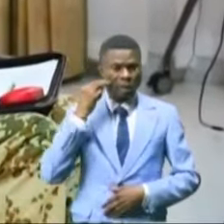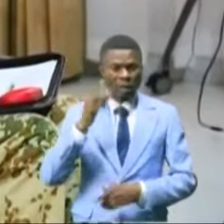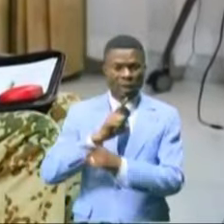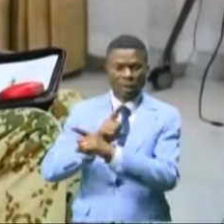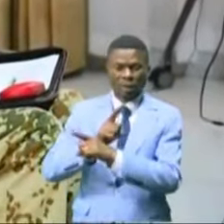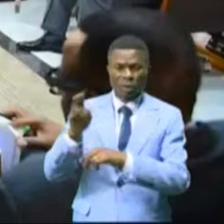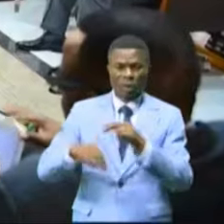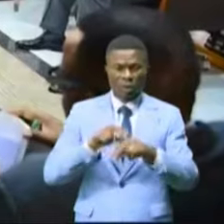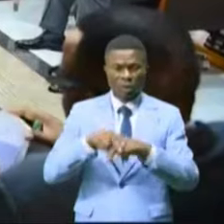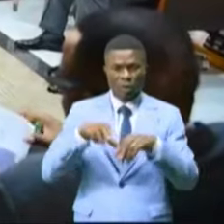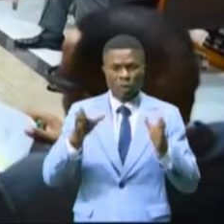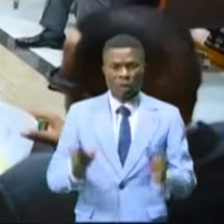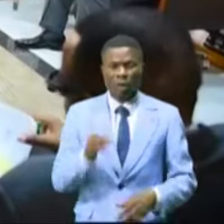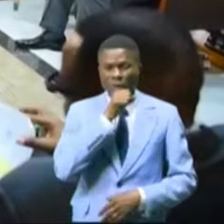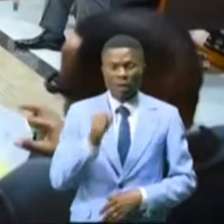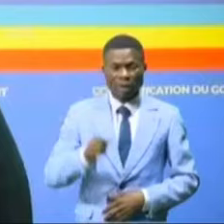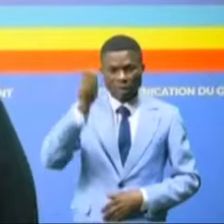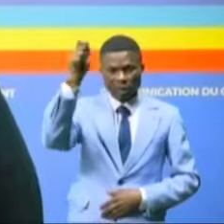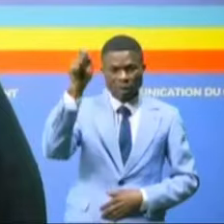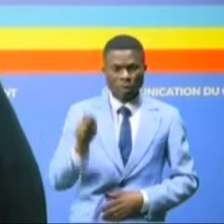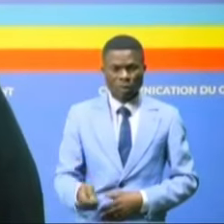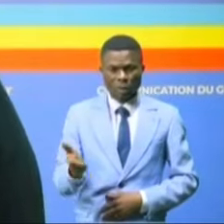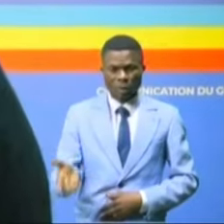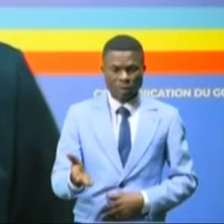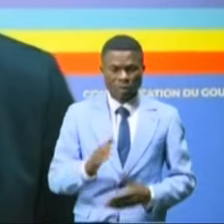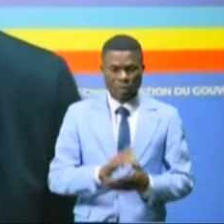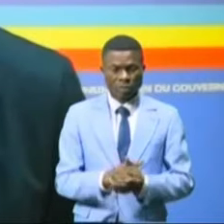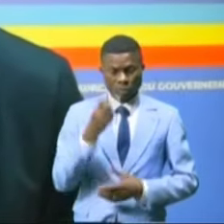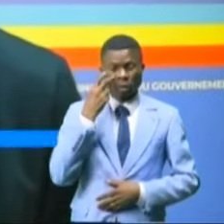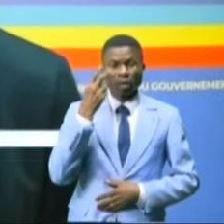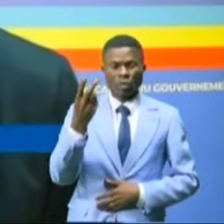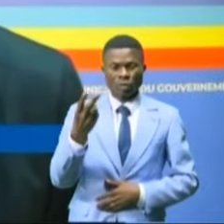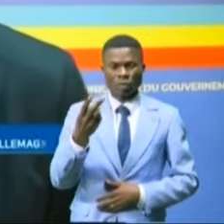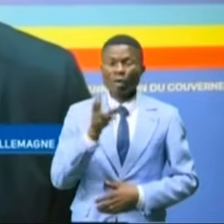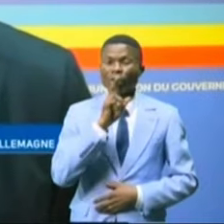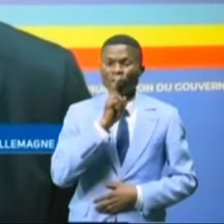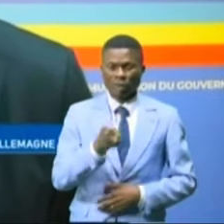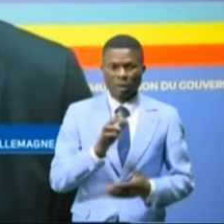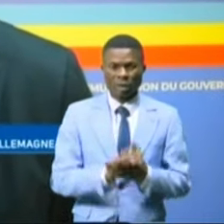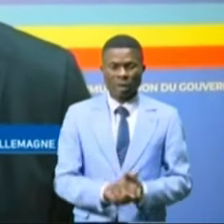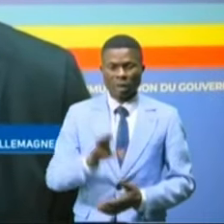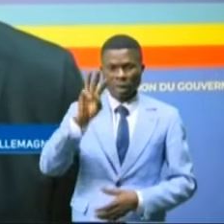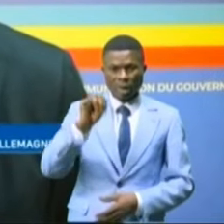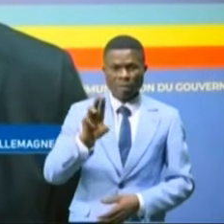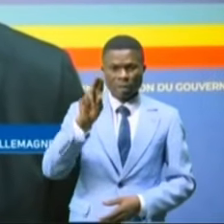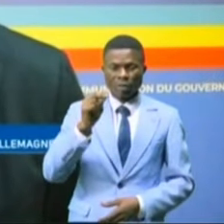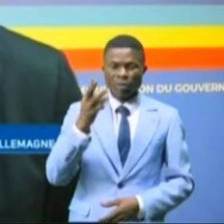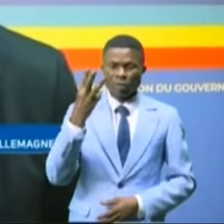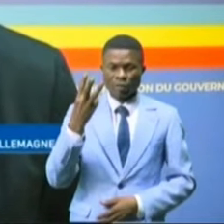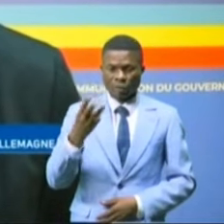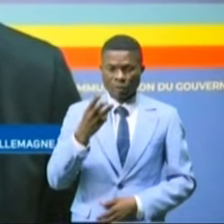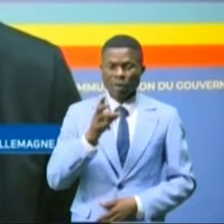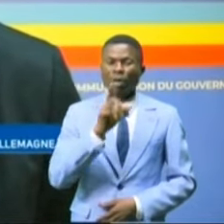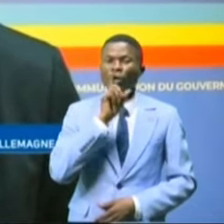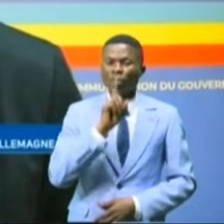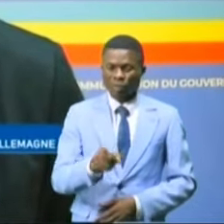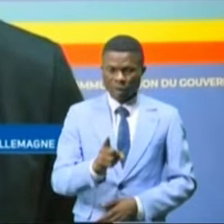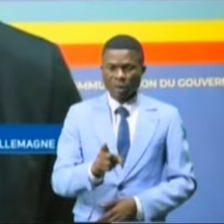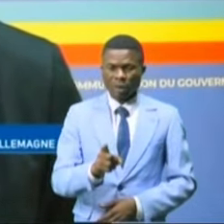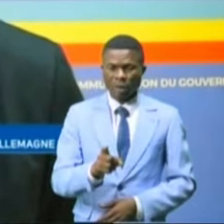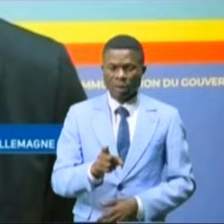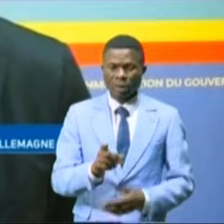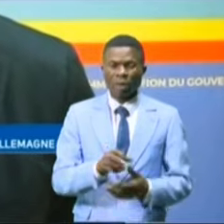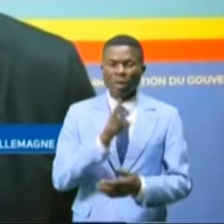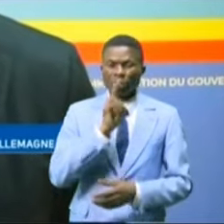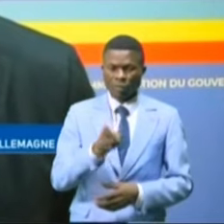la Défense nationale et ancien combattant. On voit que le M23, particulièrement au moment